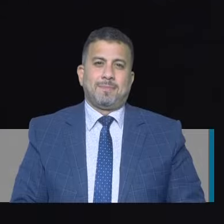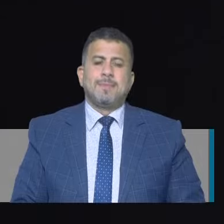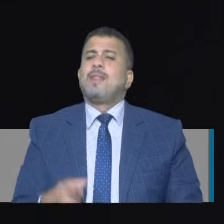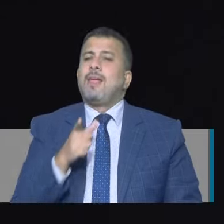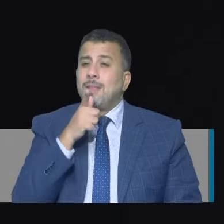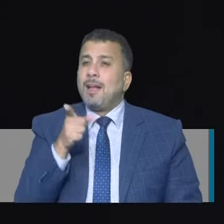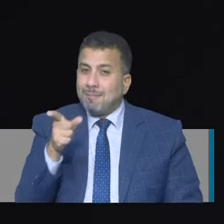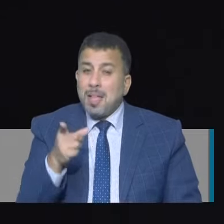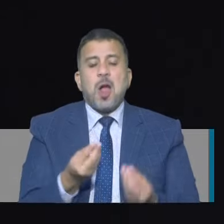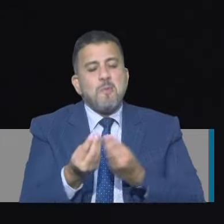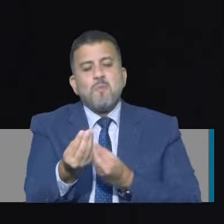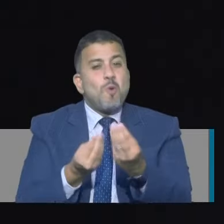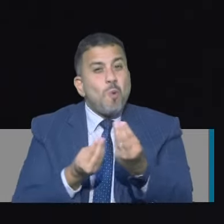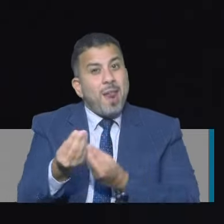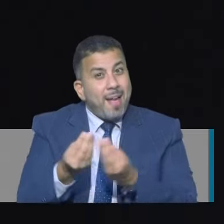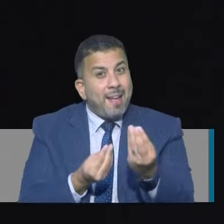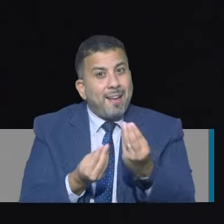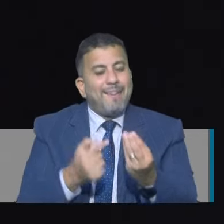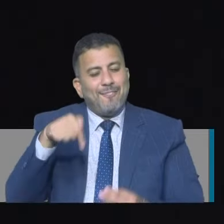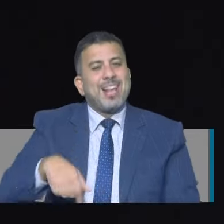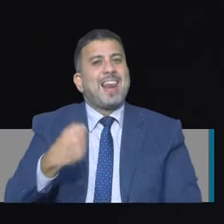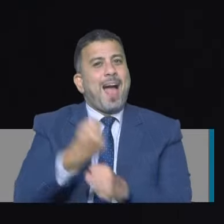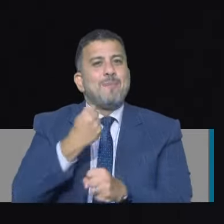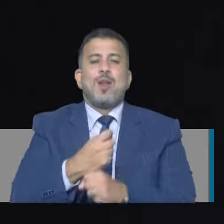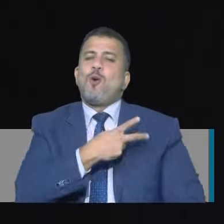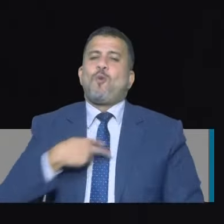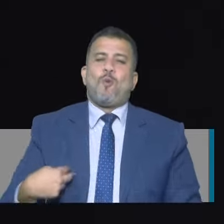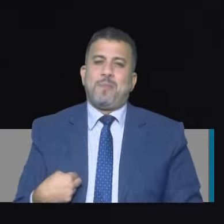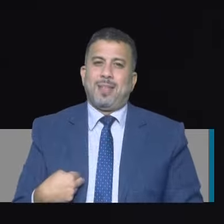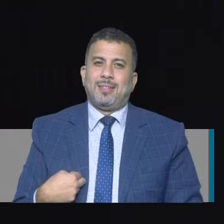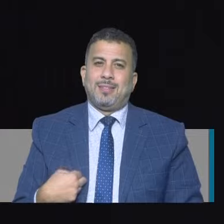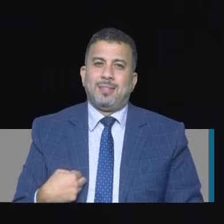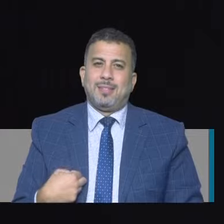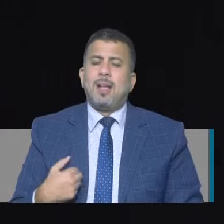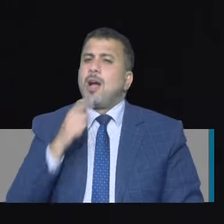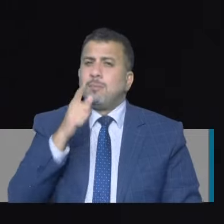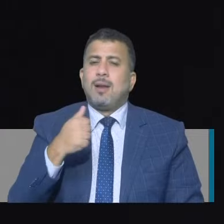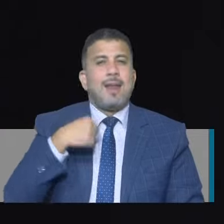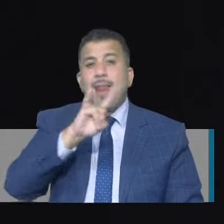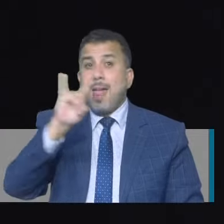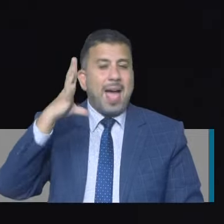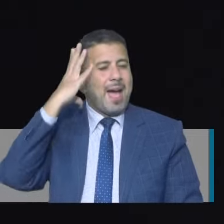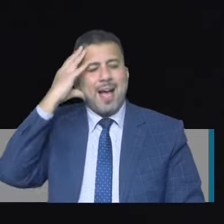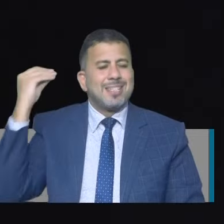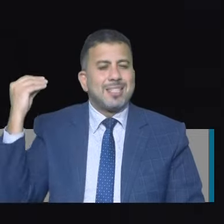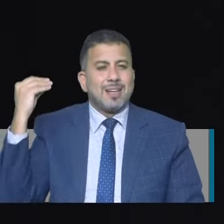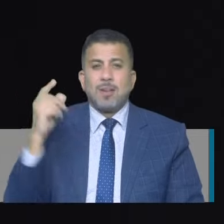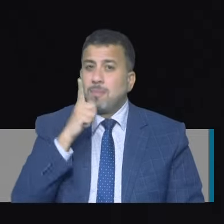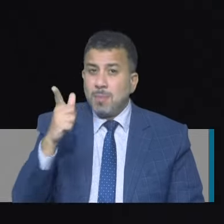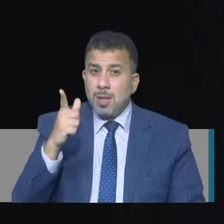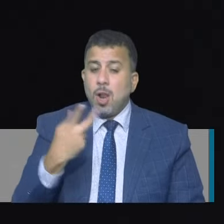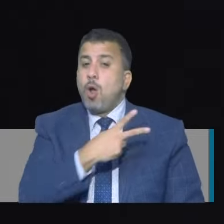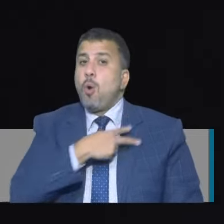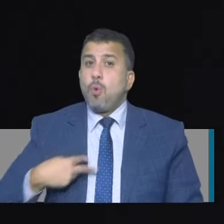هي المرونه التي ننشدها في العمل الحكومي ولا انسى كذلك ان اشيد بالحكومه